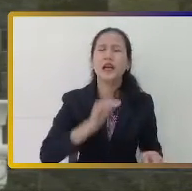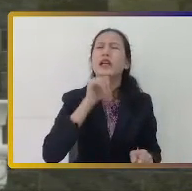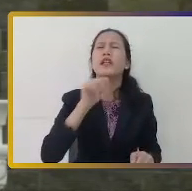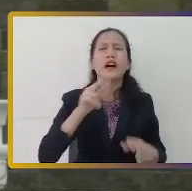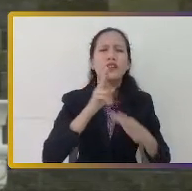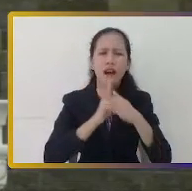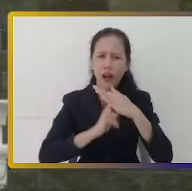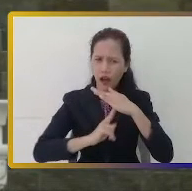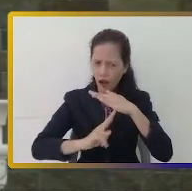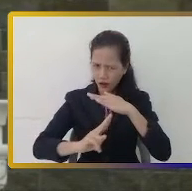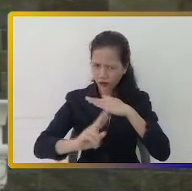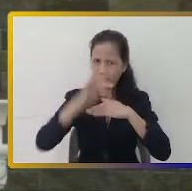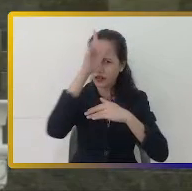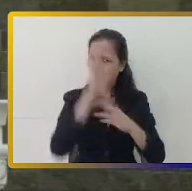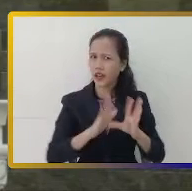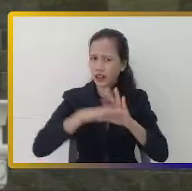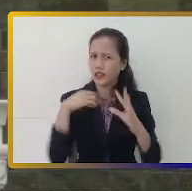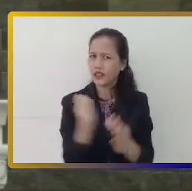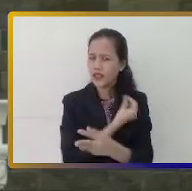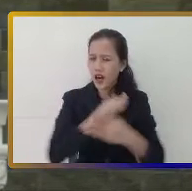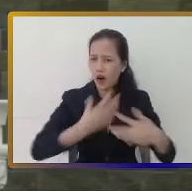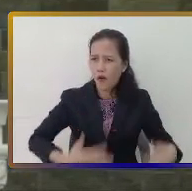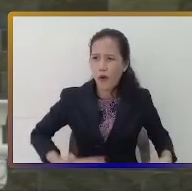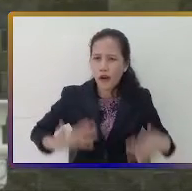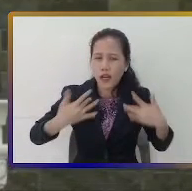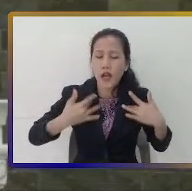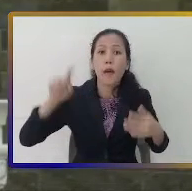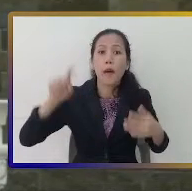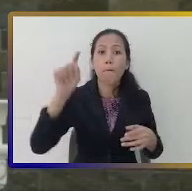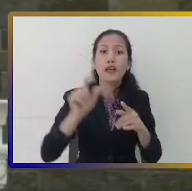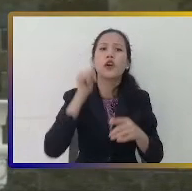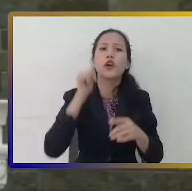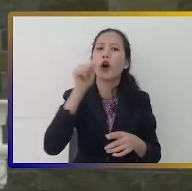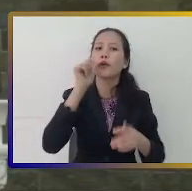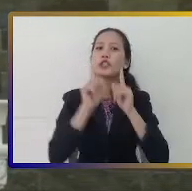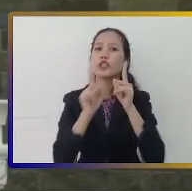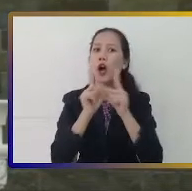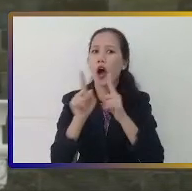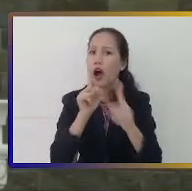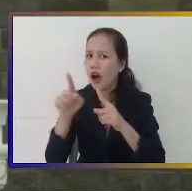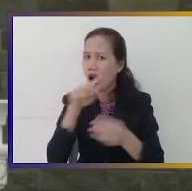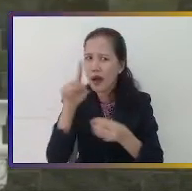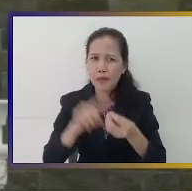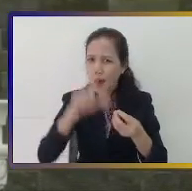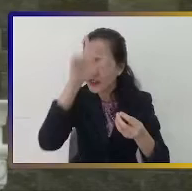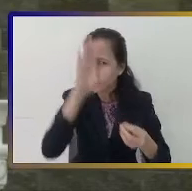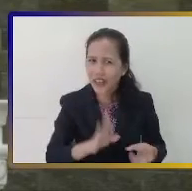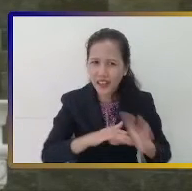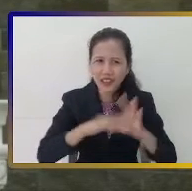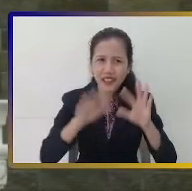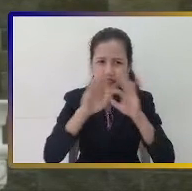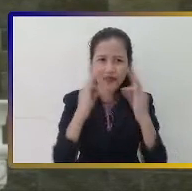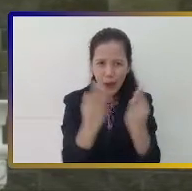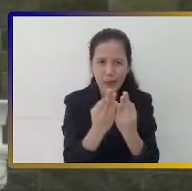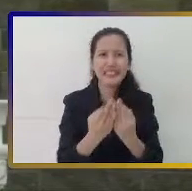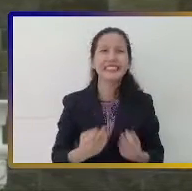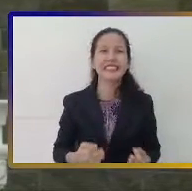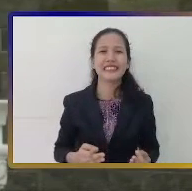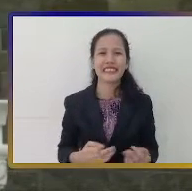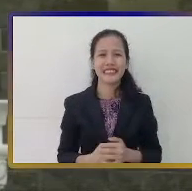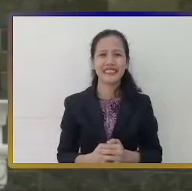ang Panginoon o ang Diyos sa buhay po natin. Let's always talk about God sa bahay po natin.